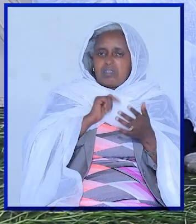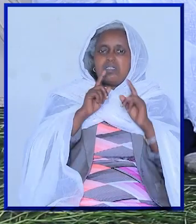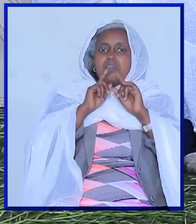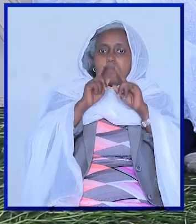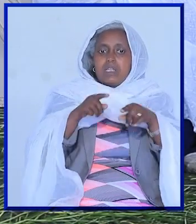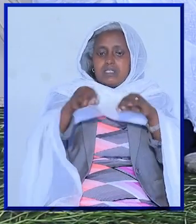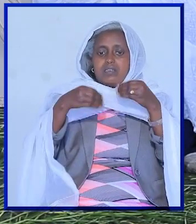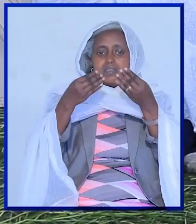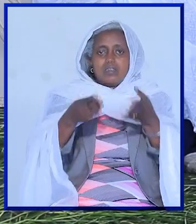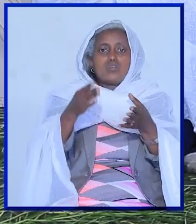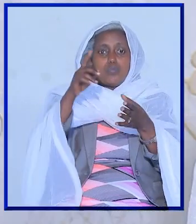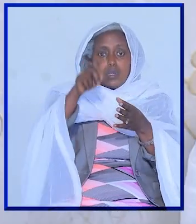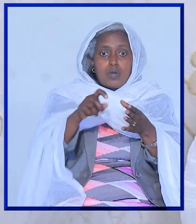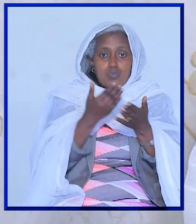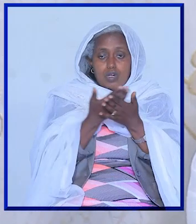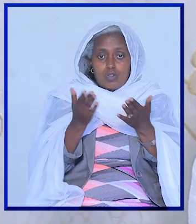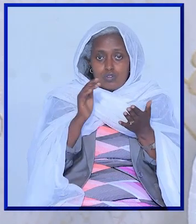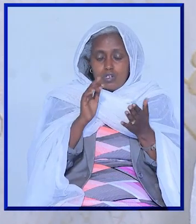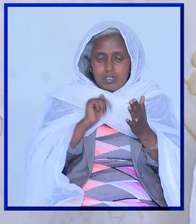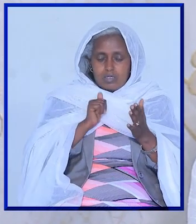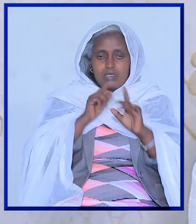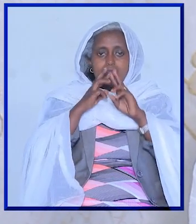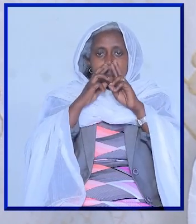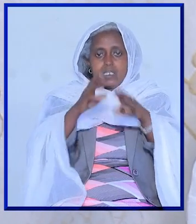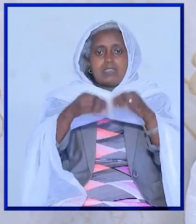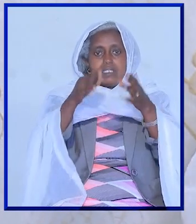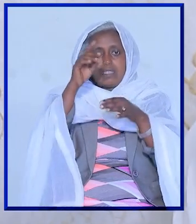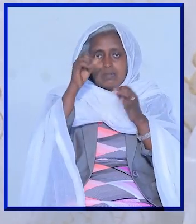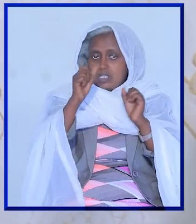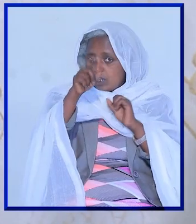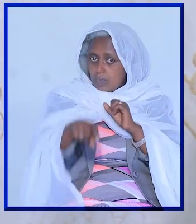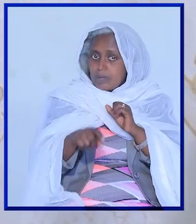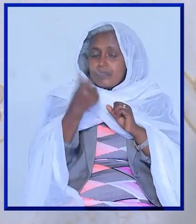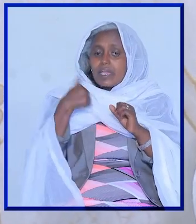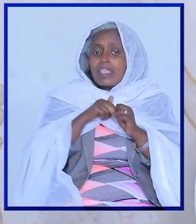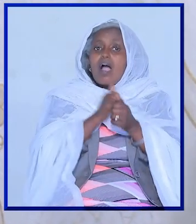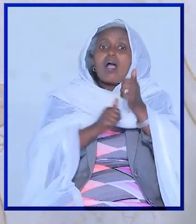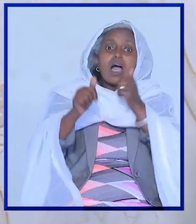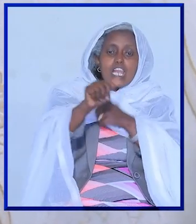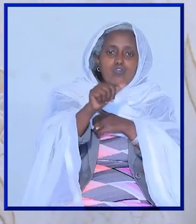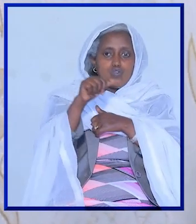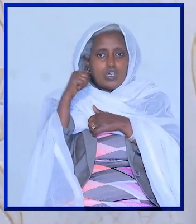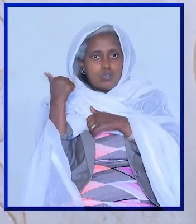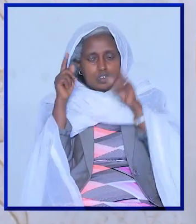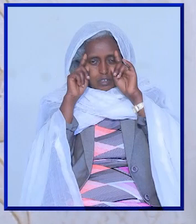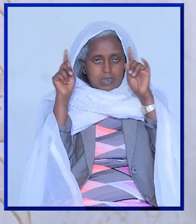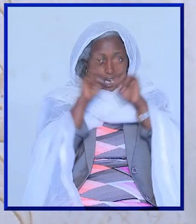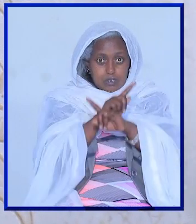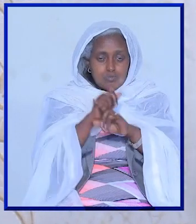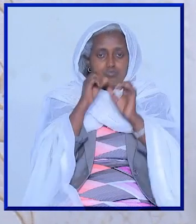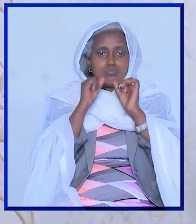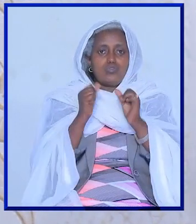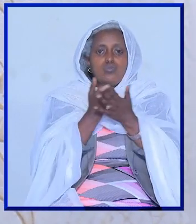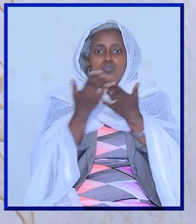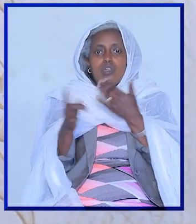ልንመልሳቸው የሚገቡ ጉዳዮች ሲኖሩ እራሳችን መመለስ አለብን። ምክንያቱም ከኛ ካለፉ ሌሎችንም ሊያስቱ የሚችሉ